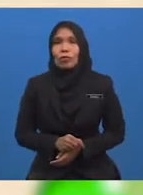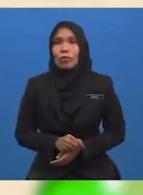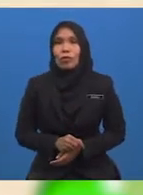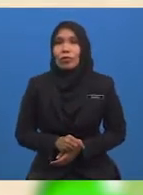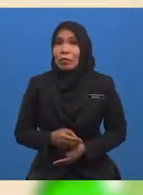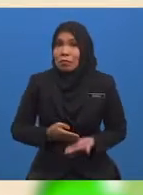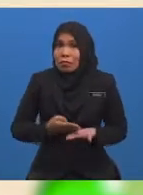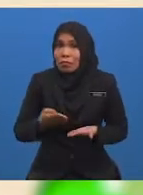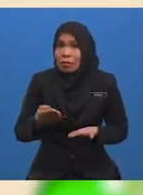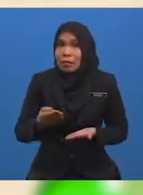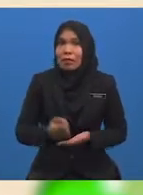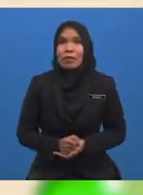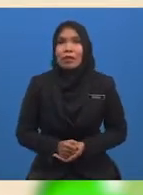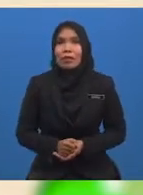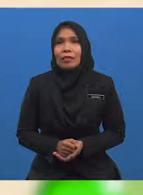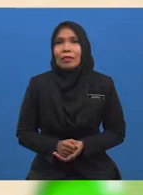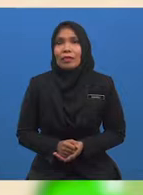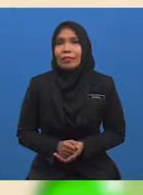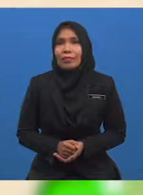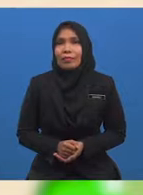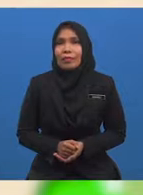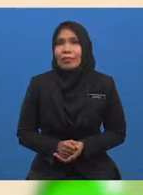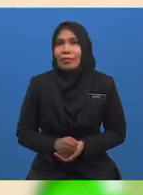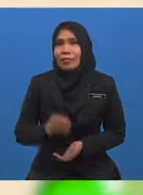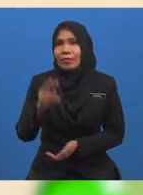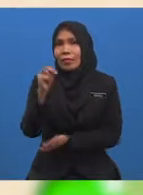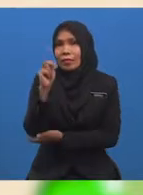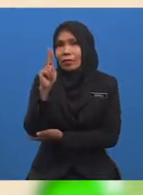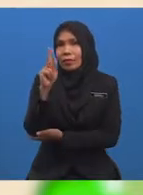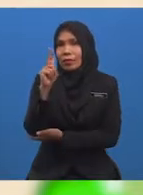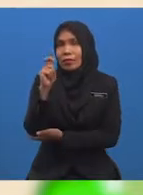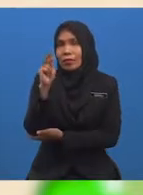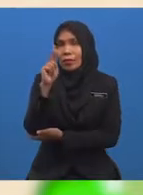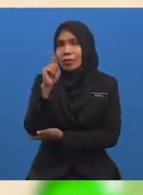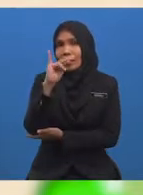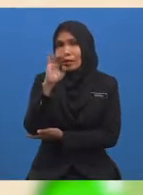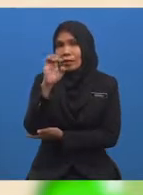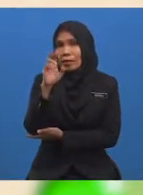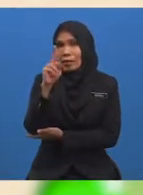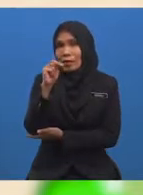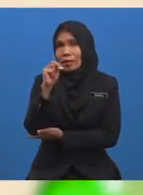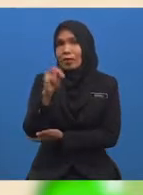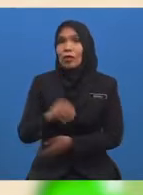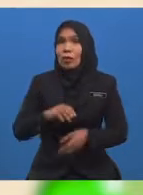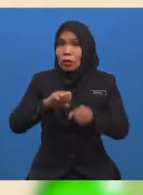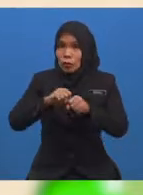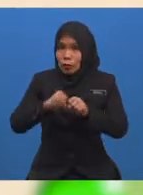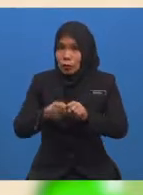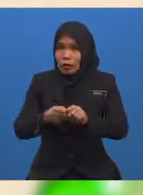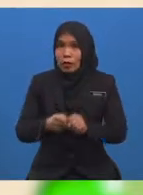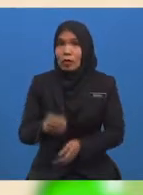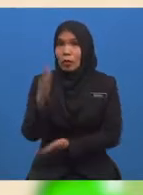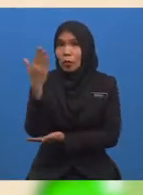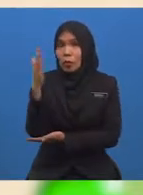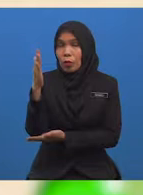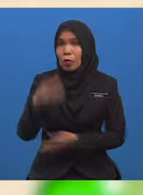kepada tumbuh-tumbuhan agar mereka dapat hidup dengan baik. Cuba murid-murid lihat. Terdapat